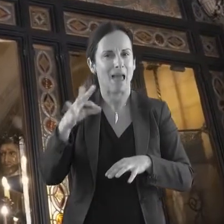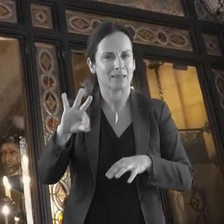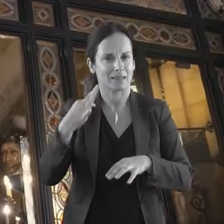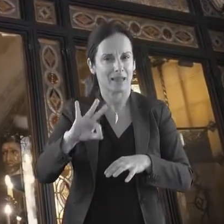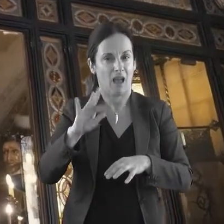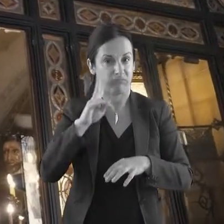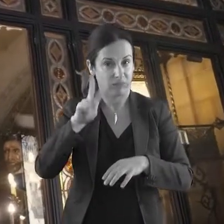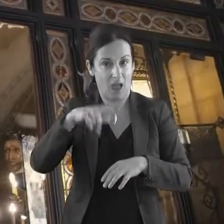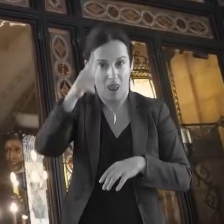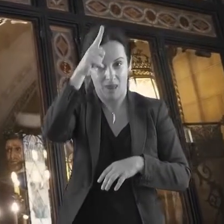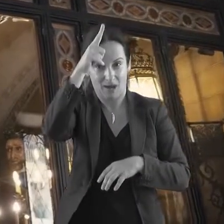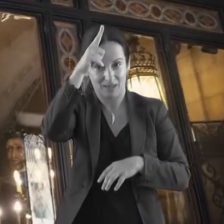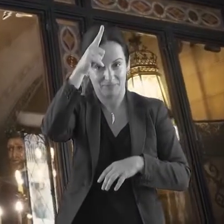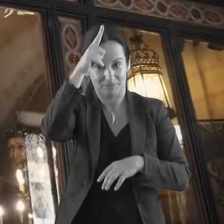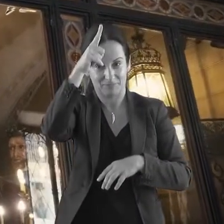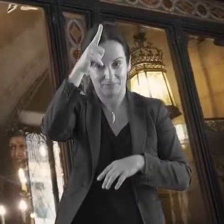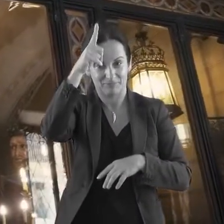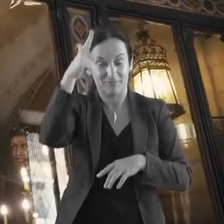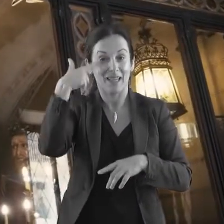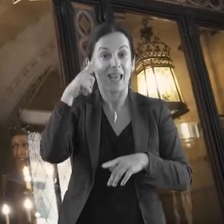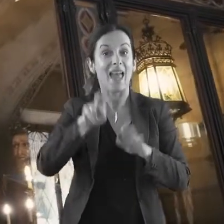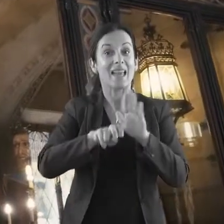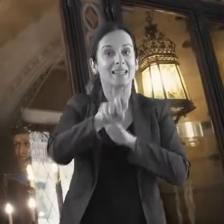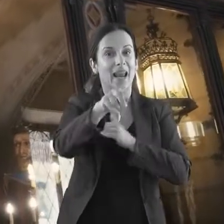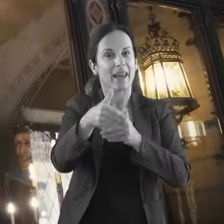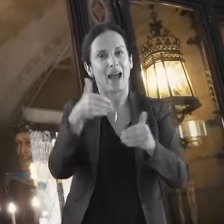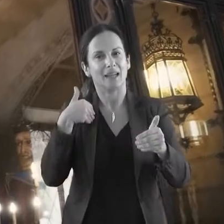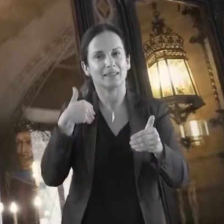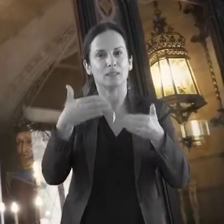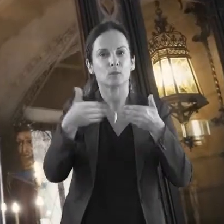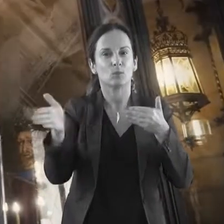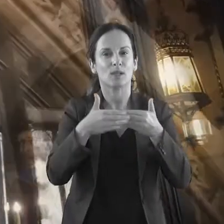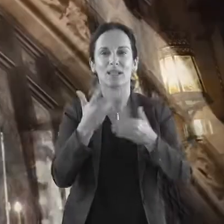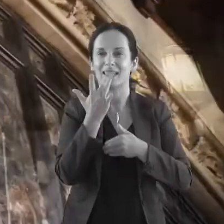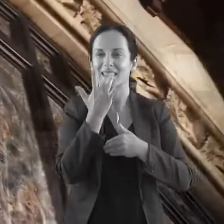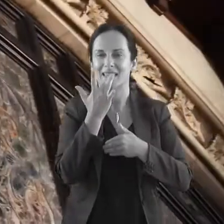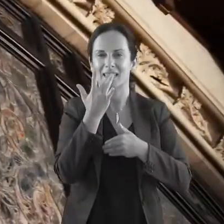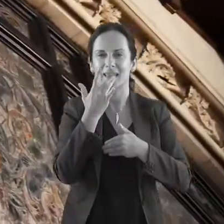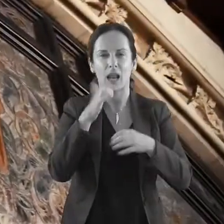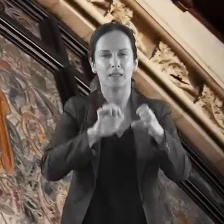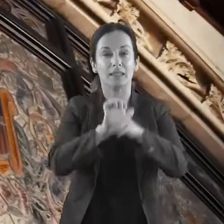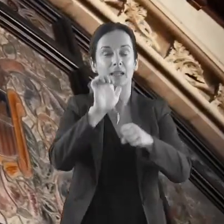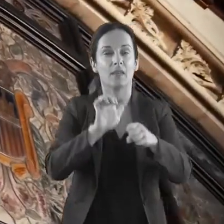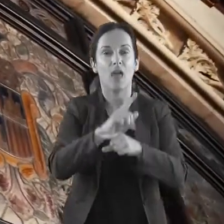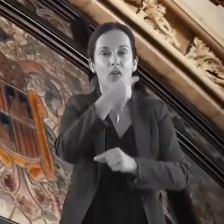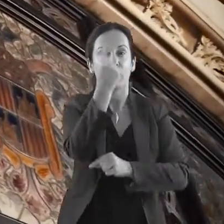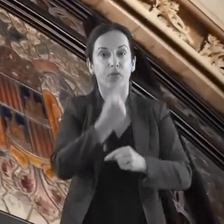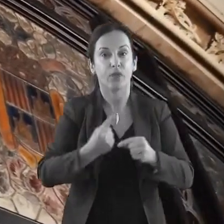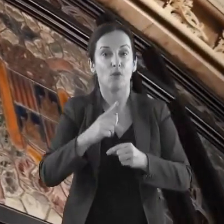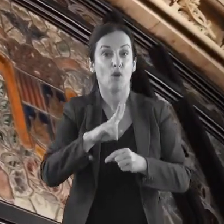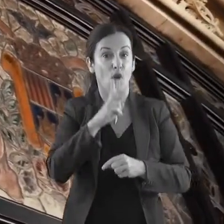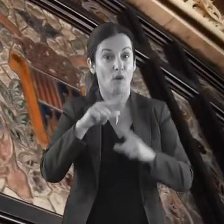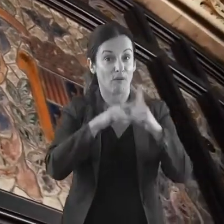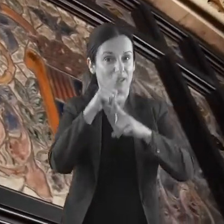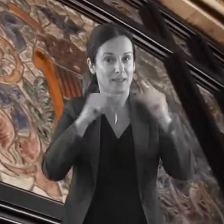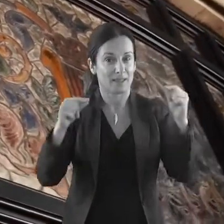Just abans de passar cap a l'escala, podem contemplar la vidriera, feta amb dibuixos vegetals i geomètrics i amb els escuts